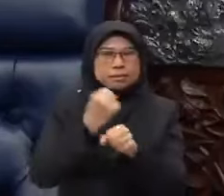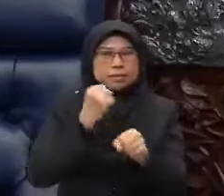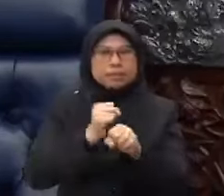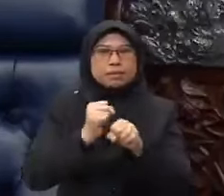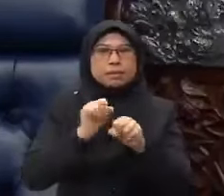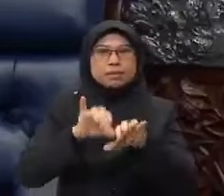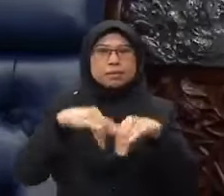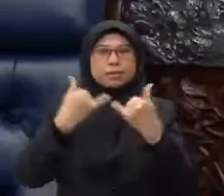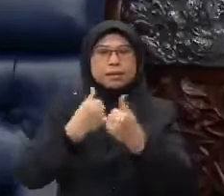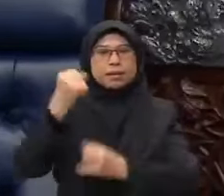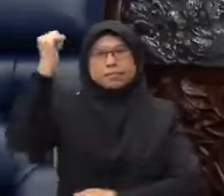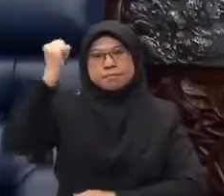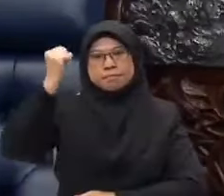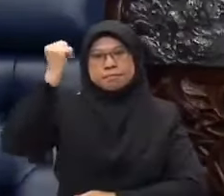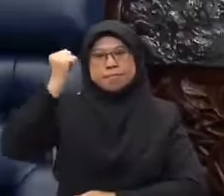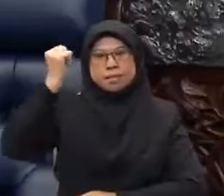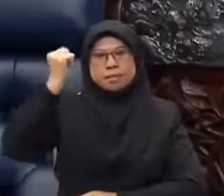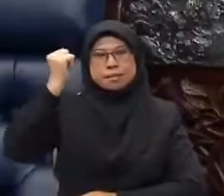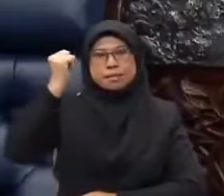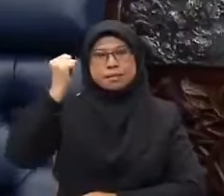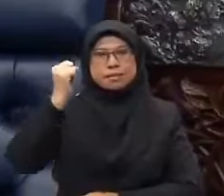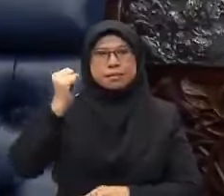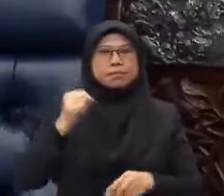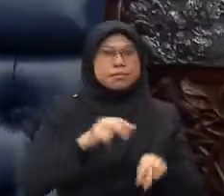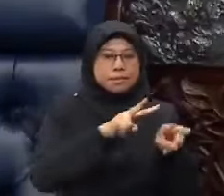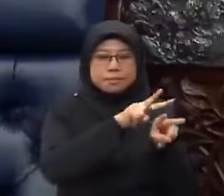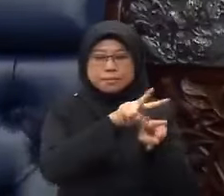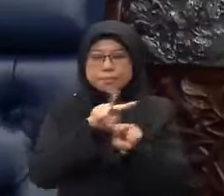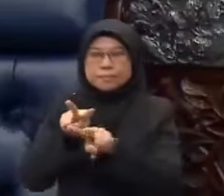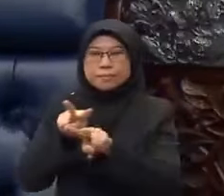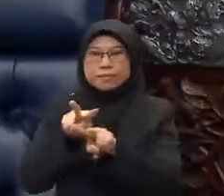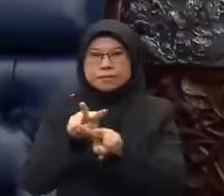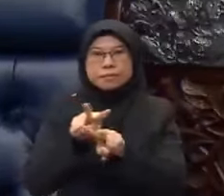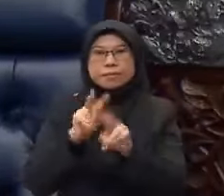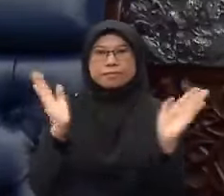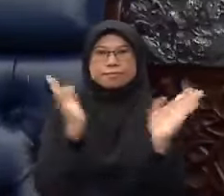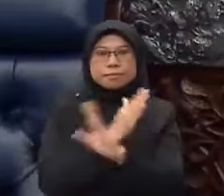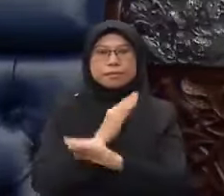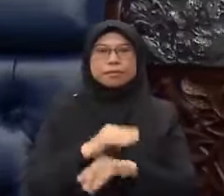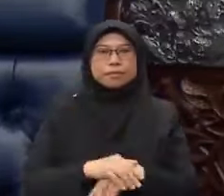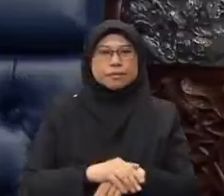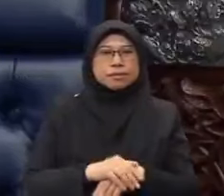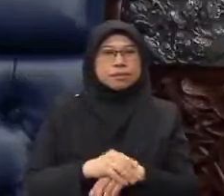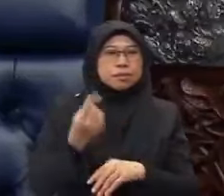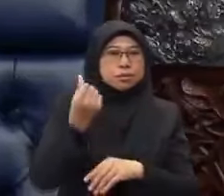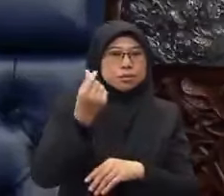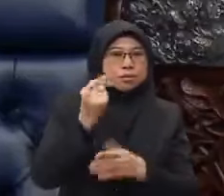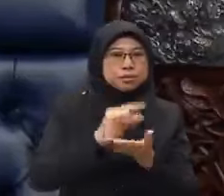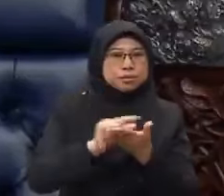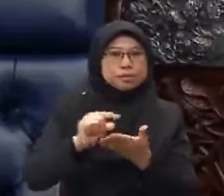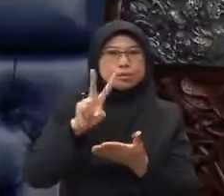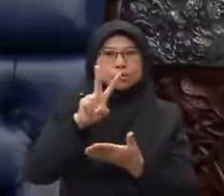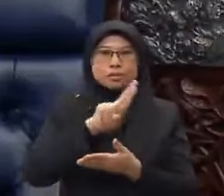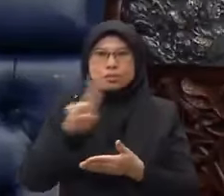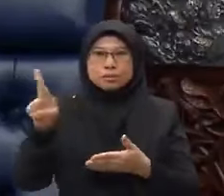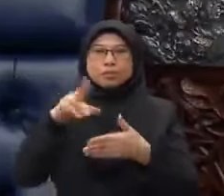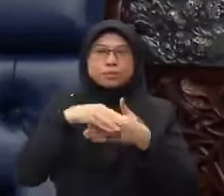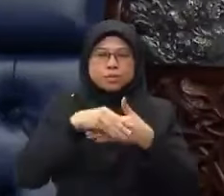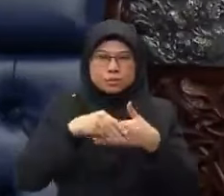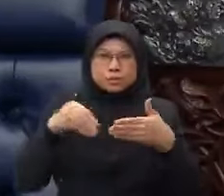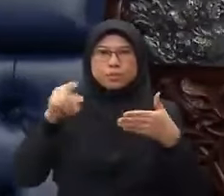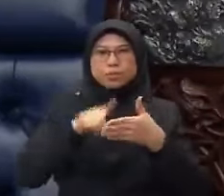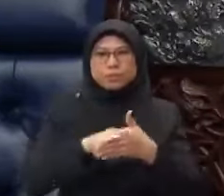Syarikat bas sebagai penyelia shif dengan anggaran pendapatan 2000 sebulan Tan Sri yang